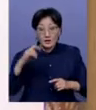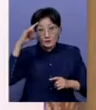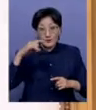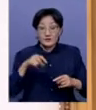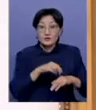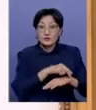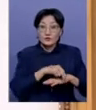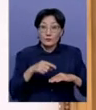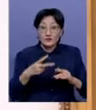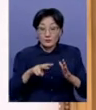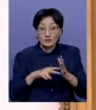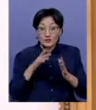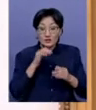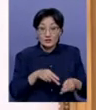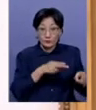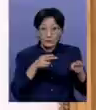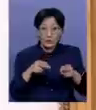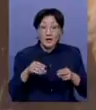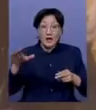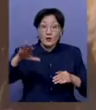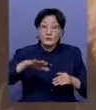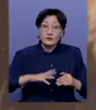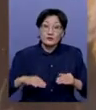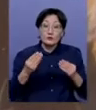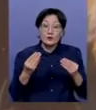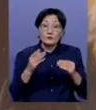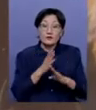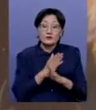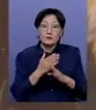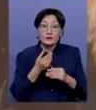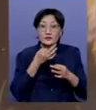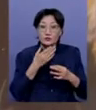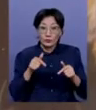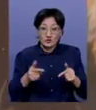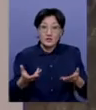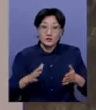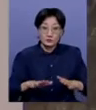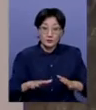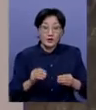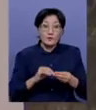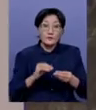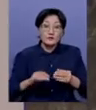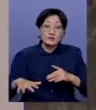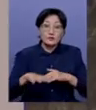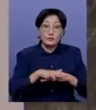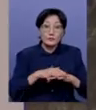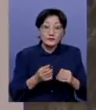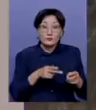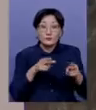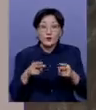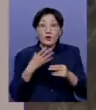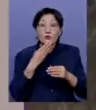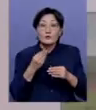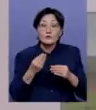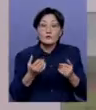сызбашы болып 27 жасында келген ол, Іле Алатауы өлкесінің ғажап табиғатына тамсанып, осында қалып қояды. Үнемі ел аралаған суретші көпшілікке